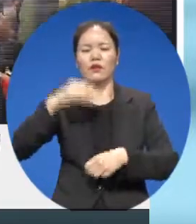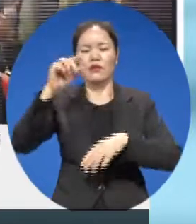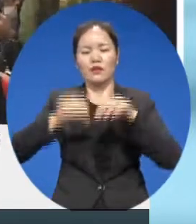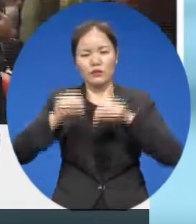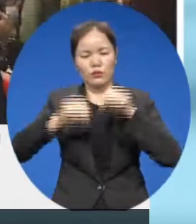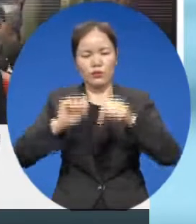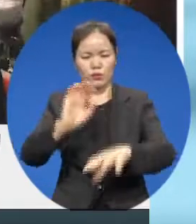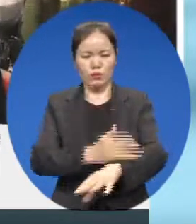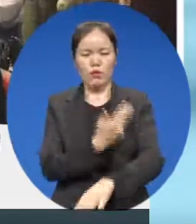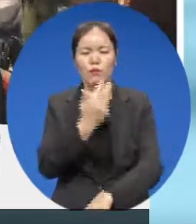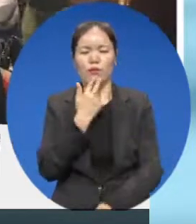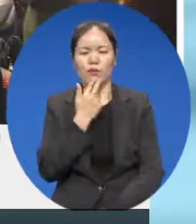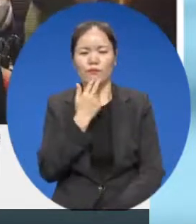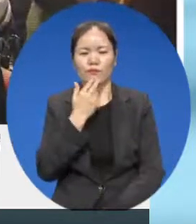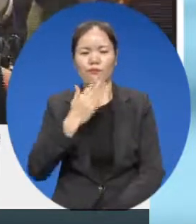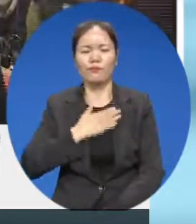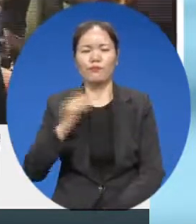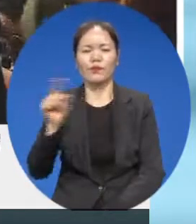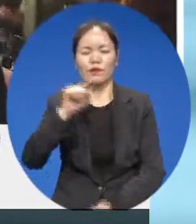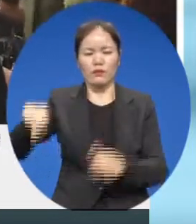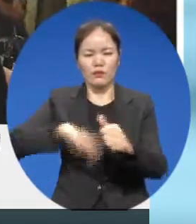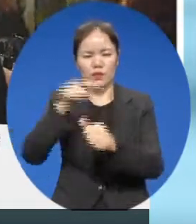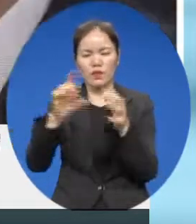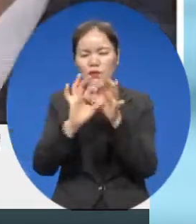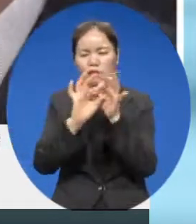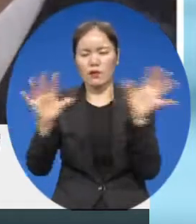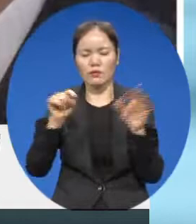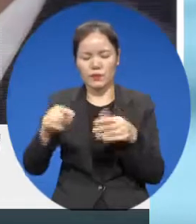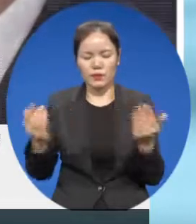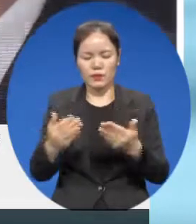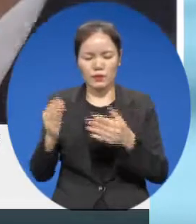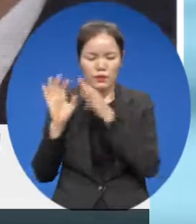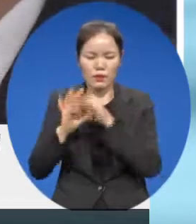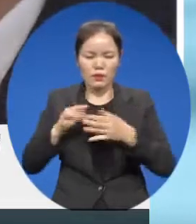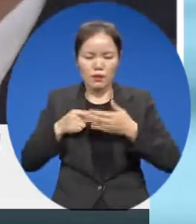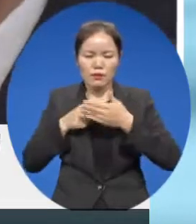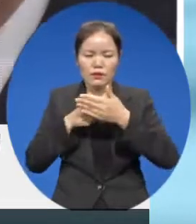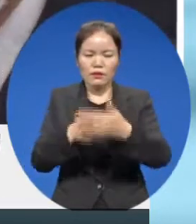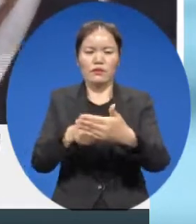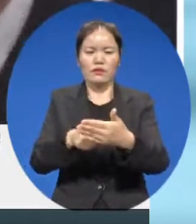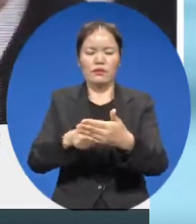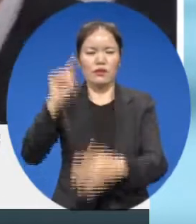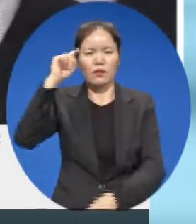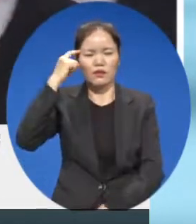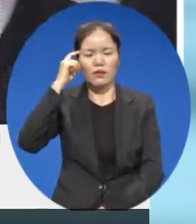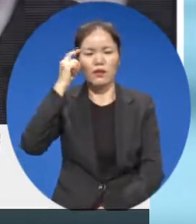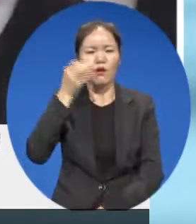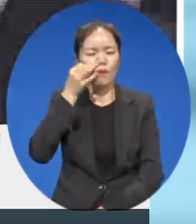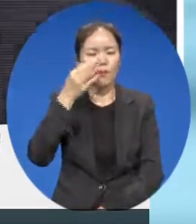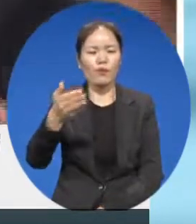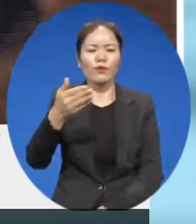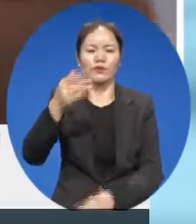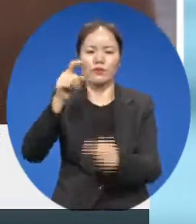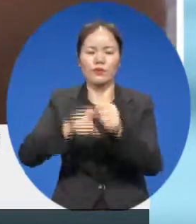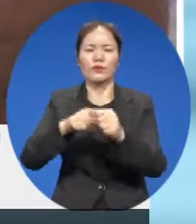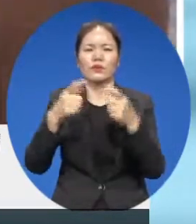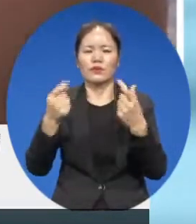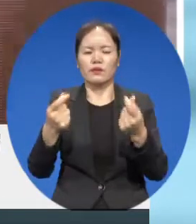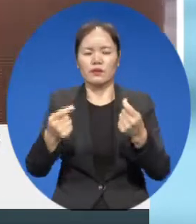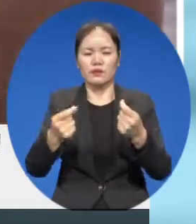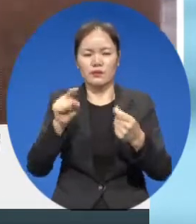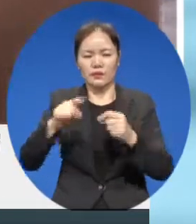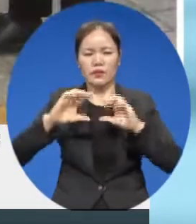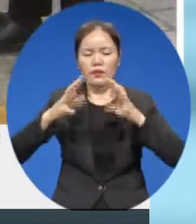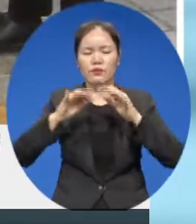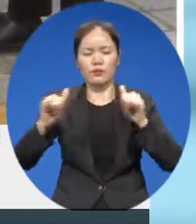잘못된게 없고 내가 어떤 상황에서 이 일을 계속 진행해 나가겠다 고 하는 확고한 의지를 보여주는 의도 했따 그게 국민의 여론의 동향을